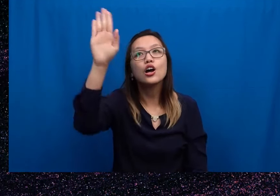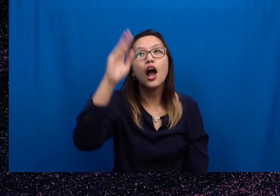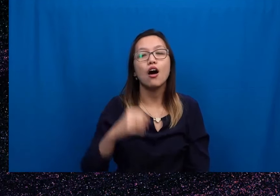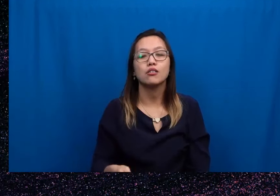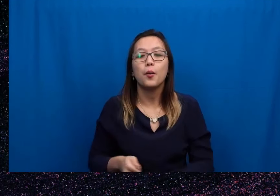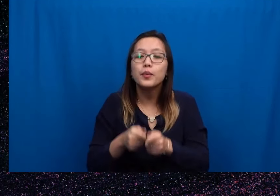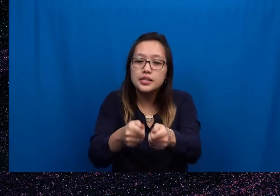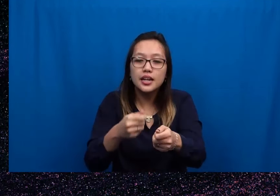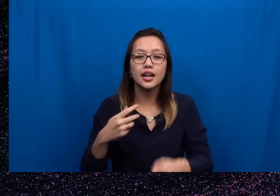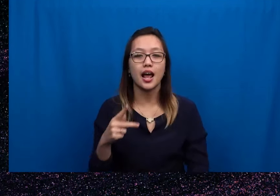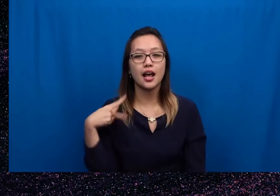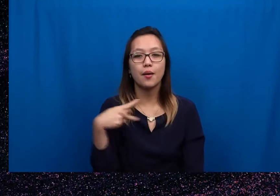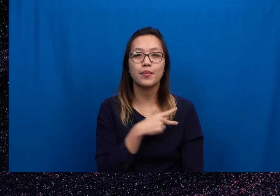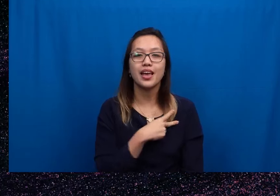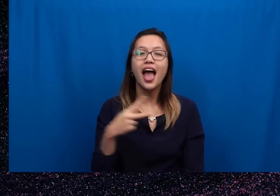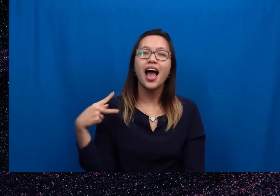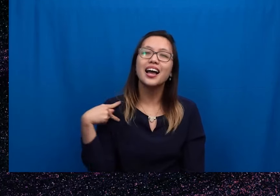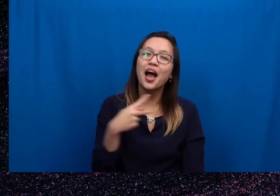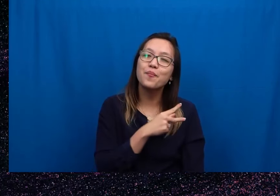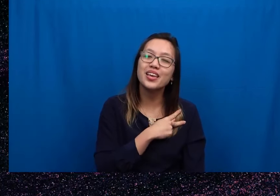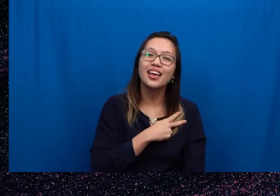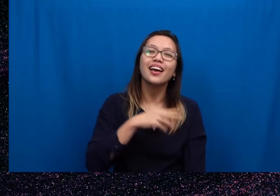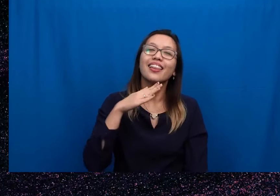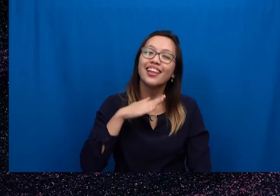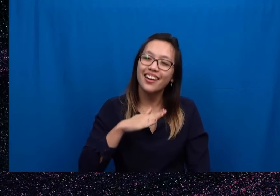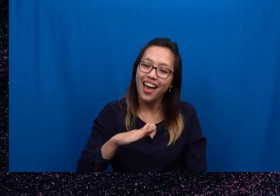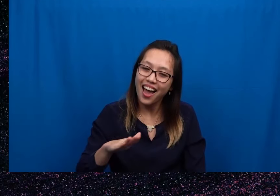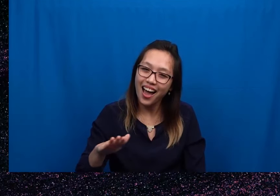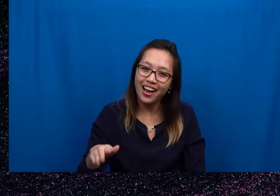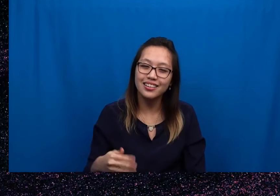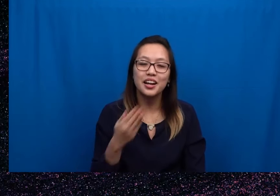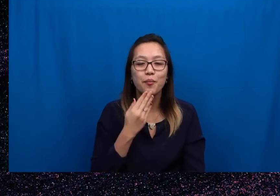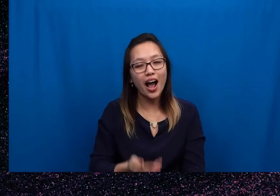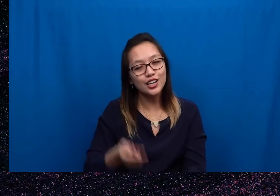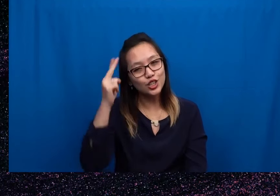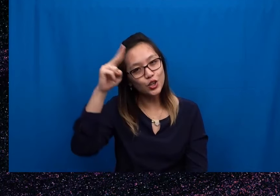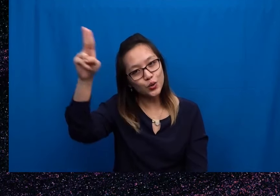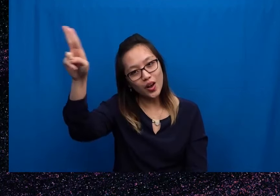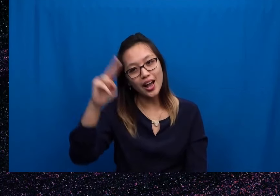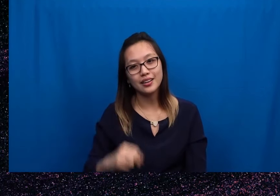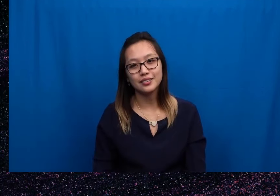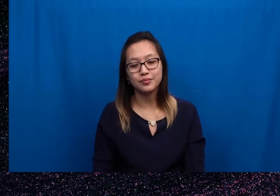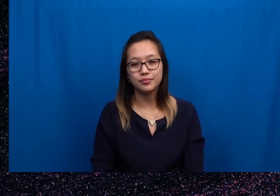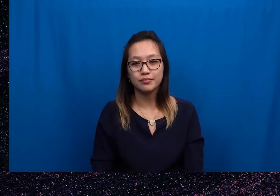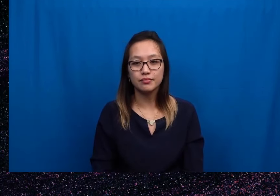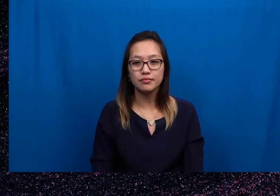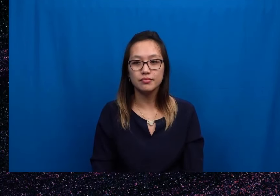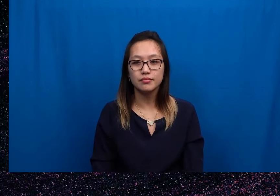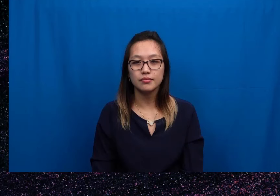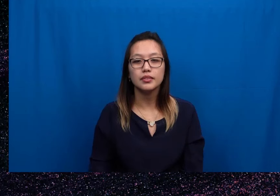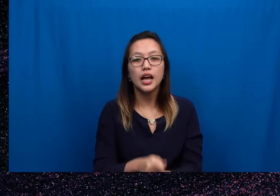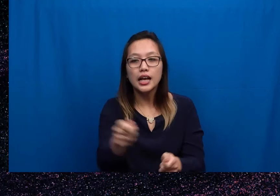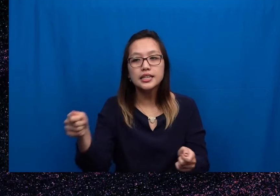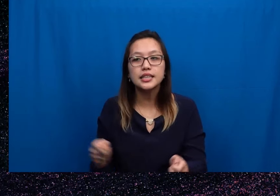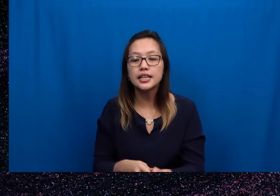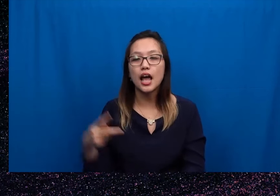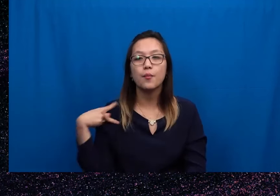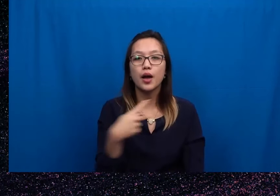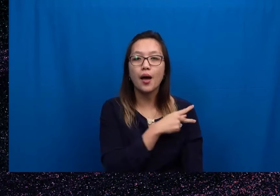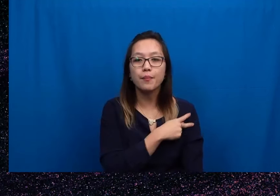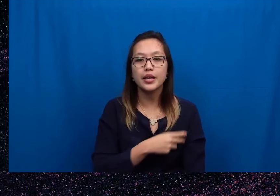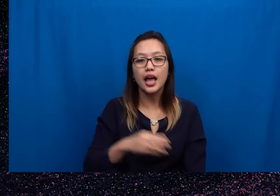kami. Terima kasih Tuhan. Terima kasih Tuhan. Biarlah setiap kami selalu sadar